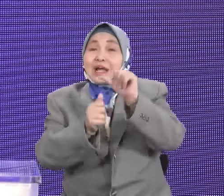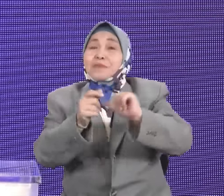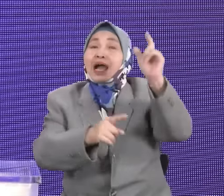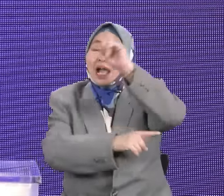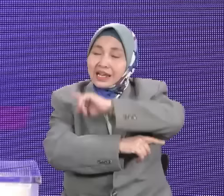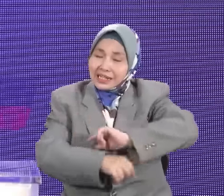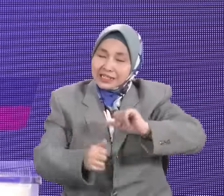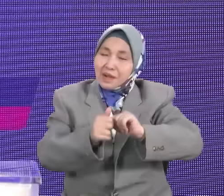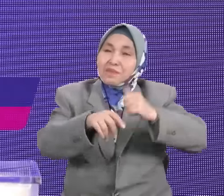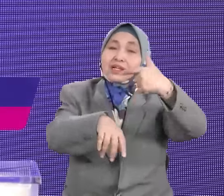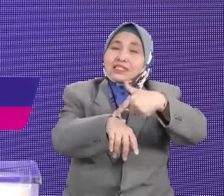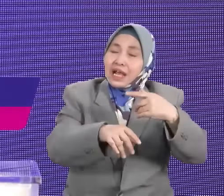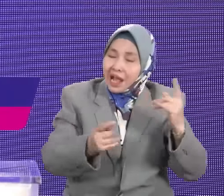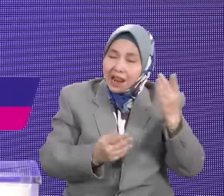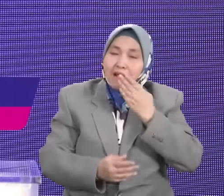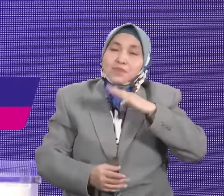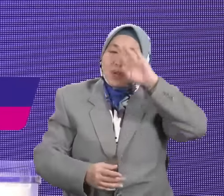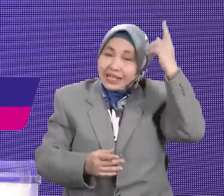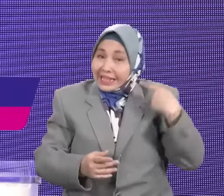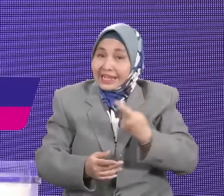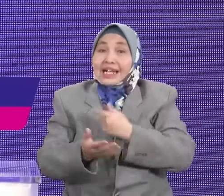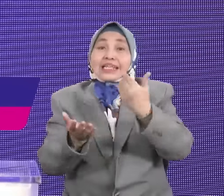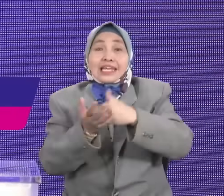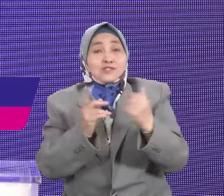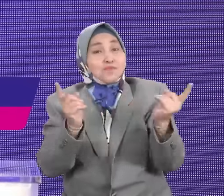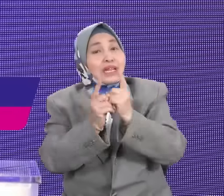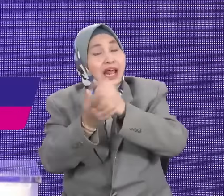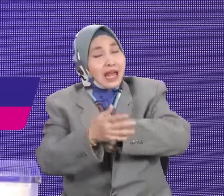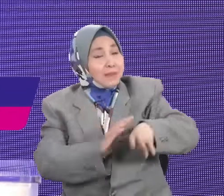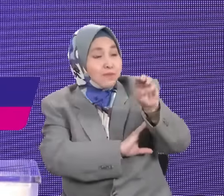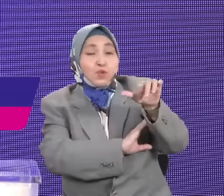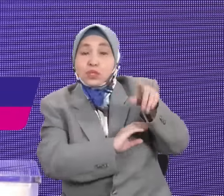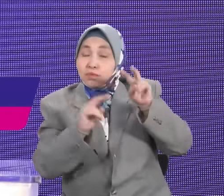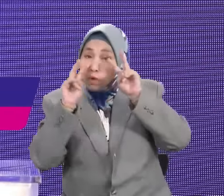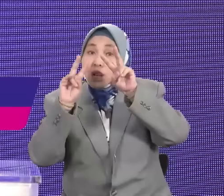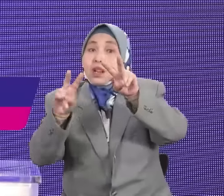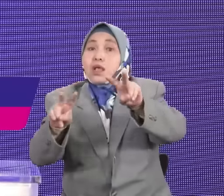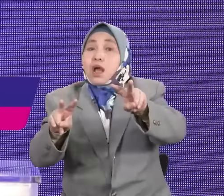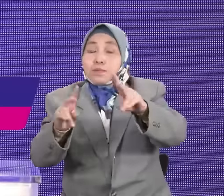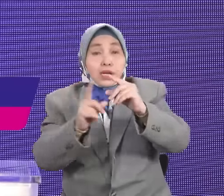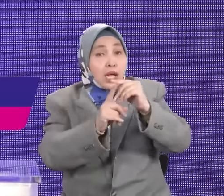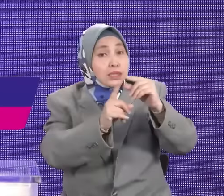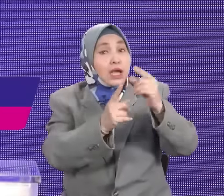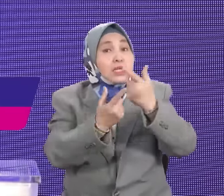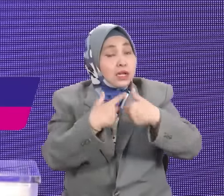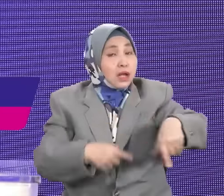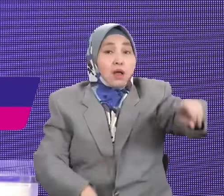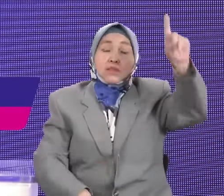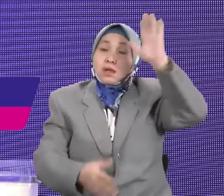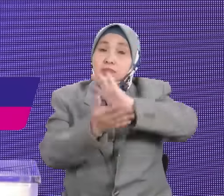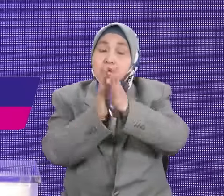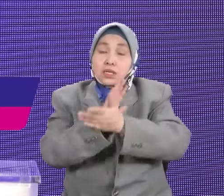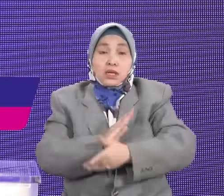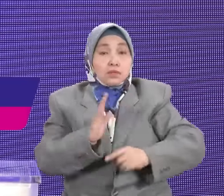dan Alhamdulillah hari ini kita kembali dalam Alquran time untuk sama-sama melihat kepada perkataan daripada Allah sebagai sumber